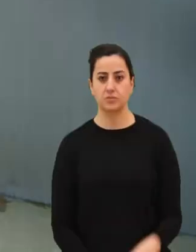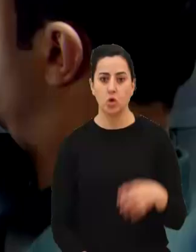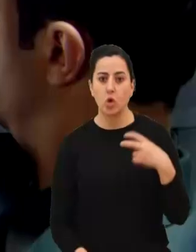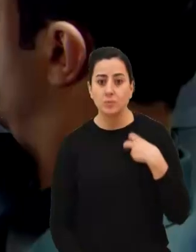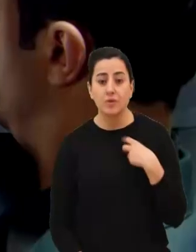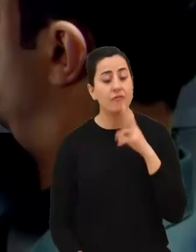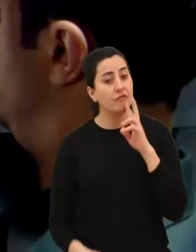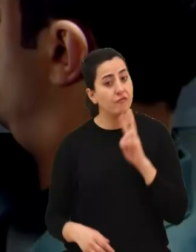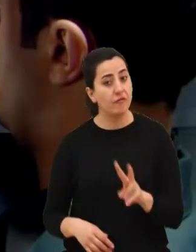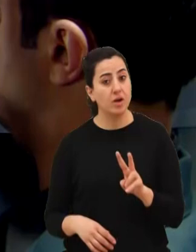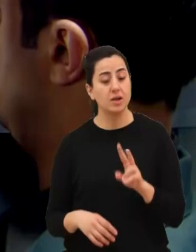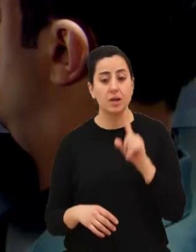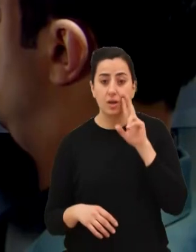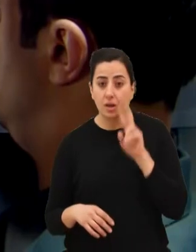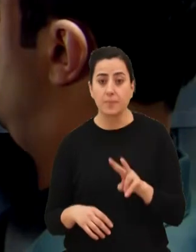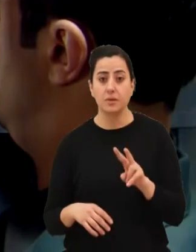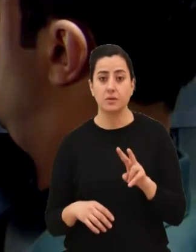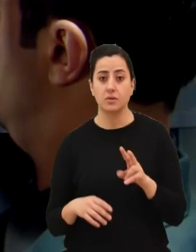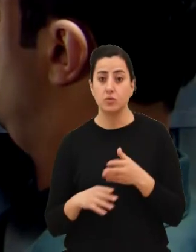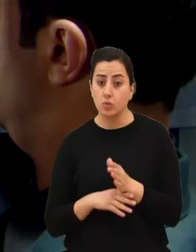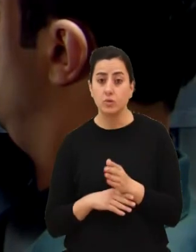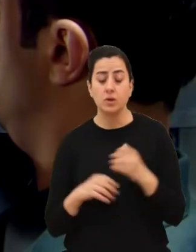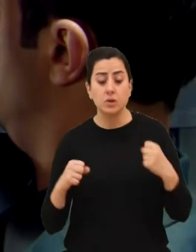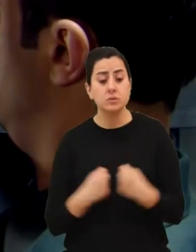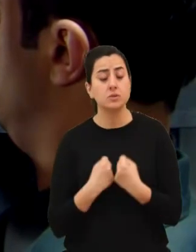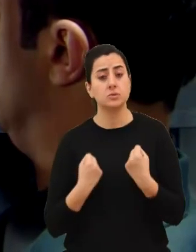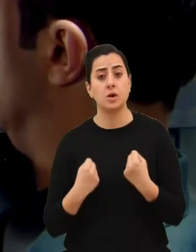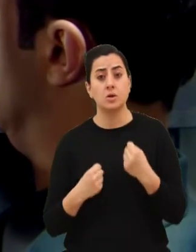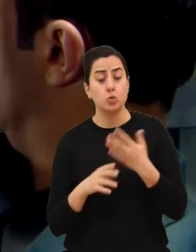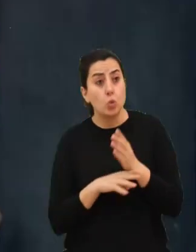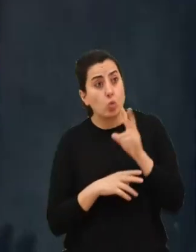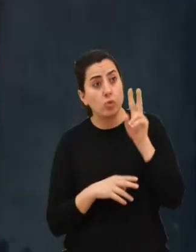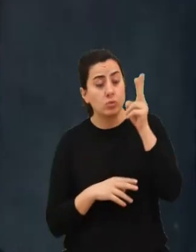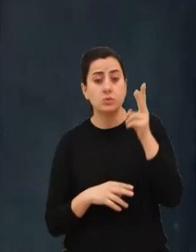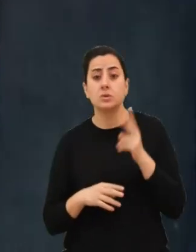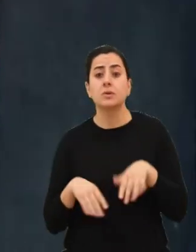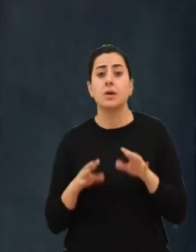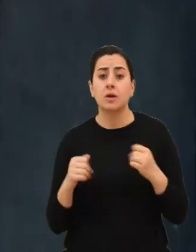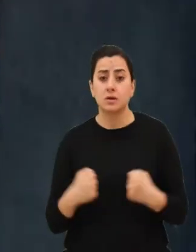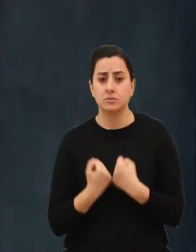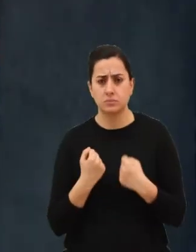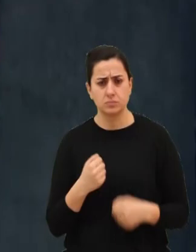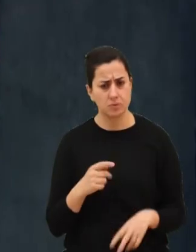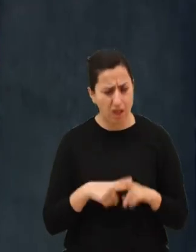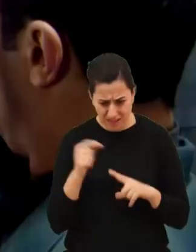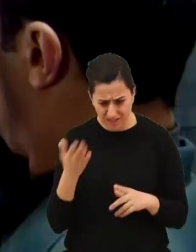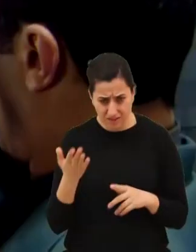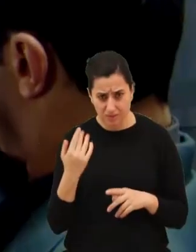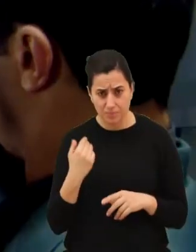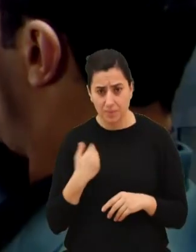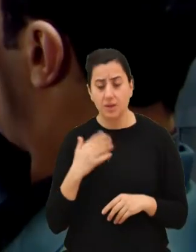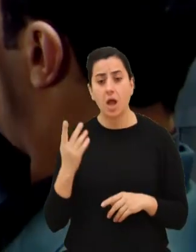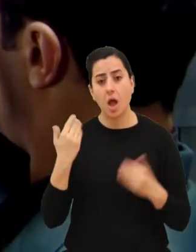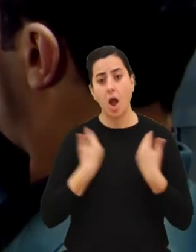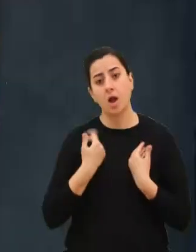Başkomiserim, vallahi billahi, yemin ediyorum başkomiserim, kasıtlı bir şey yok, kasti bir şey yapmadım komiserim. Ya Pıtık Ali, Pıtık Ali, beni değil